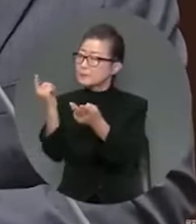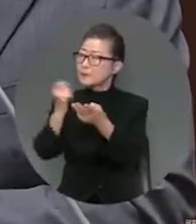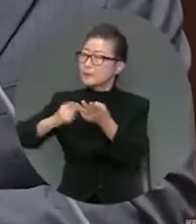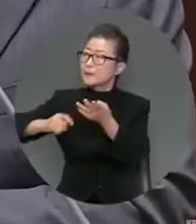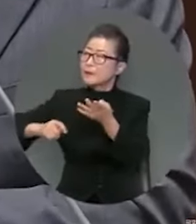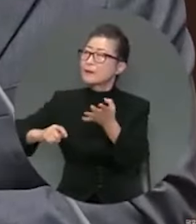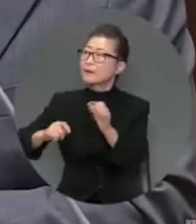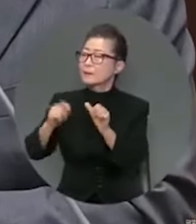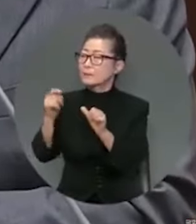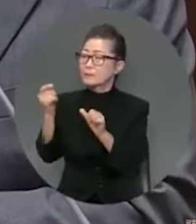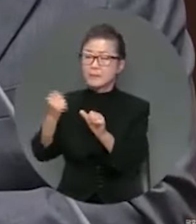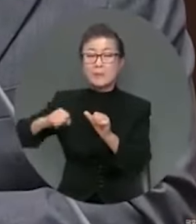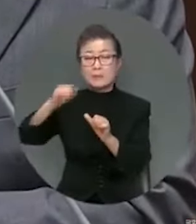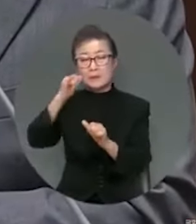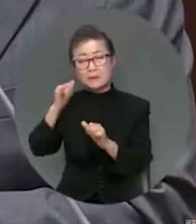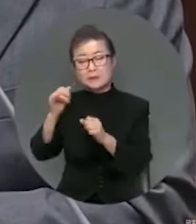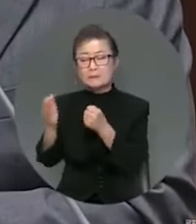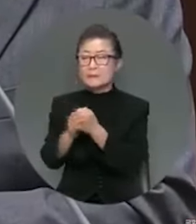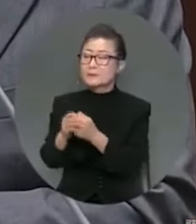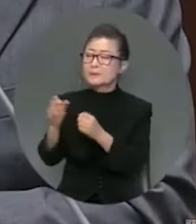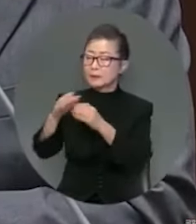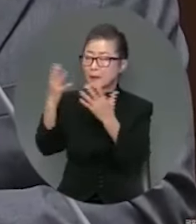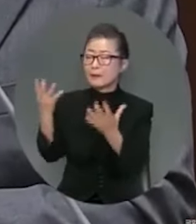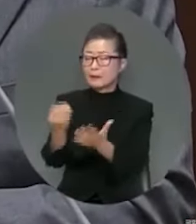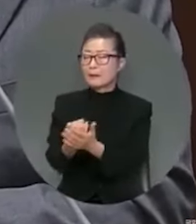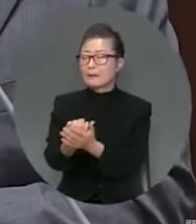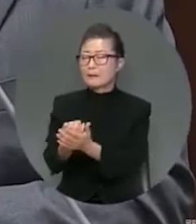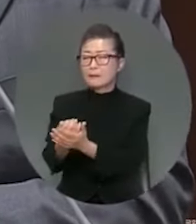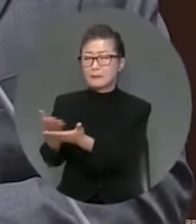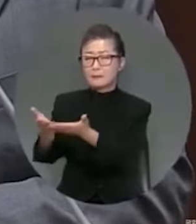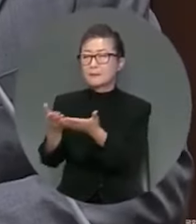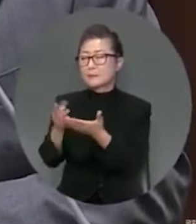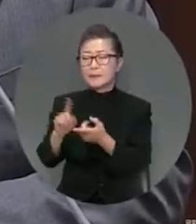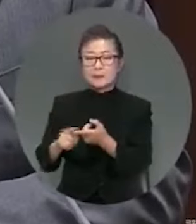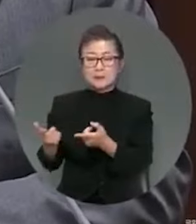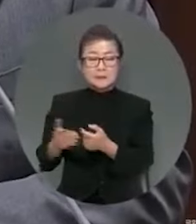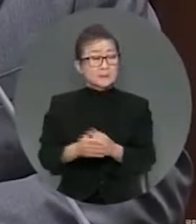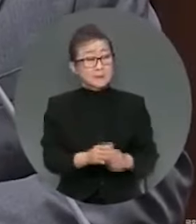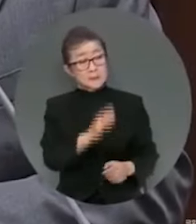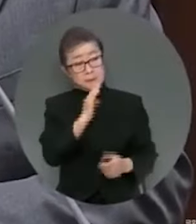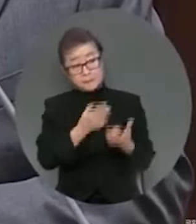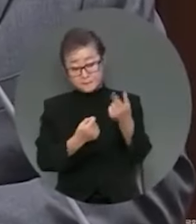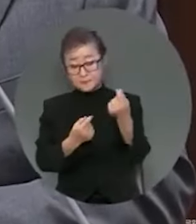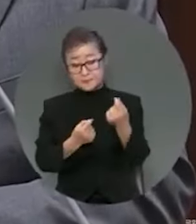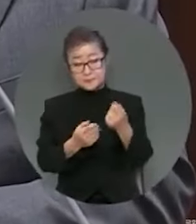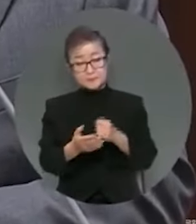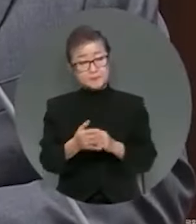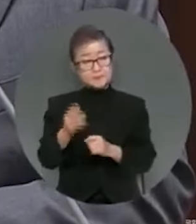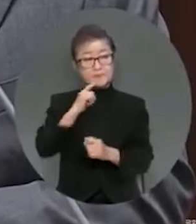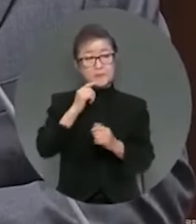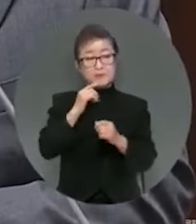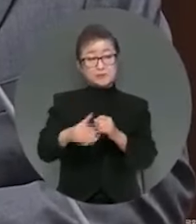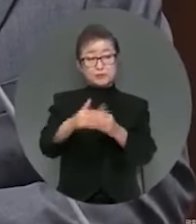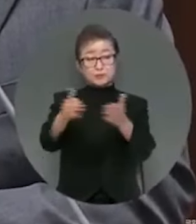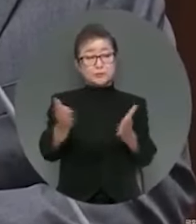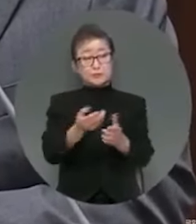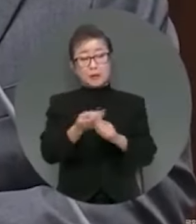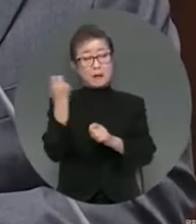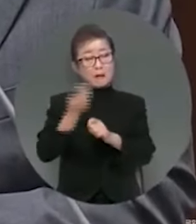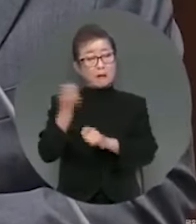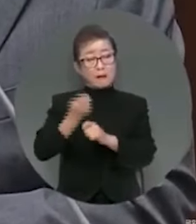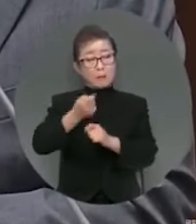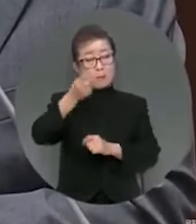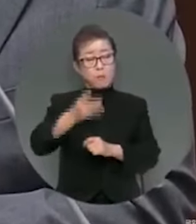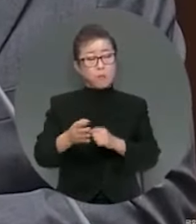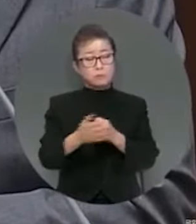때문에 제2요구권을 행사한 겁니다. 그렇습니다. 민주당이 탄핵안을 계속해서 발의하면서 정부